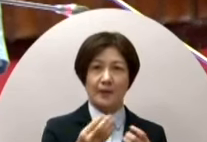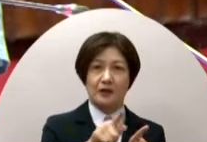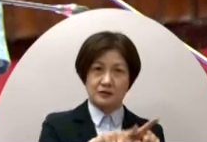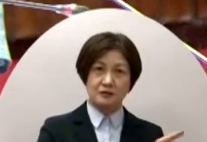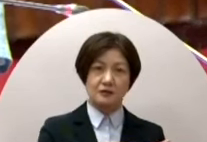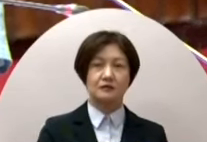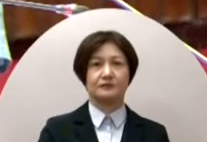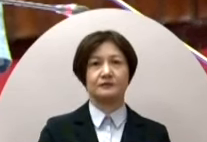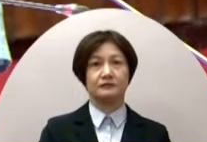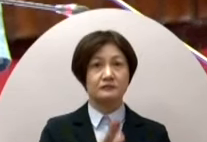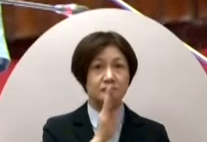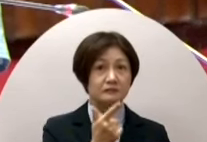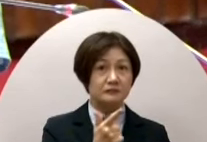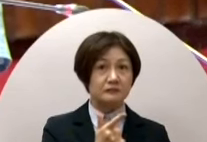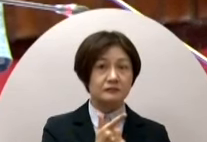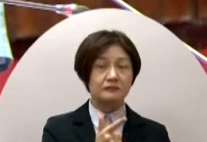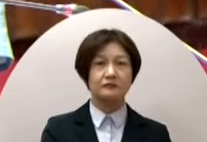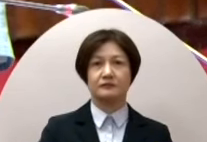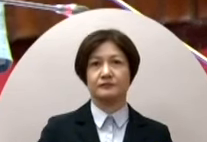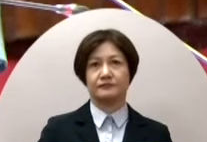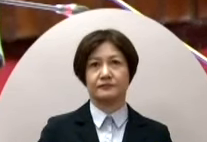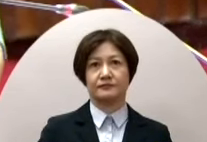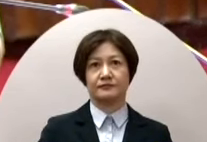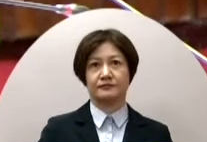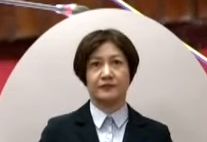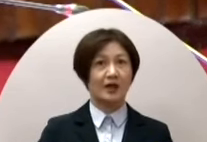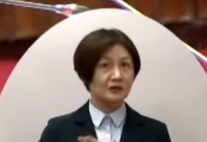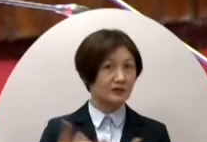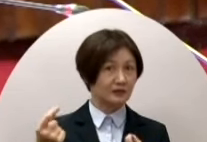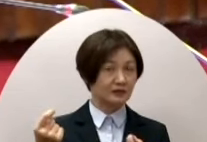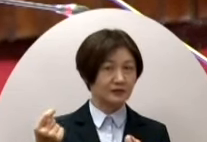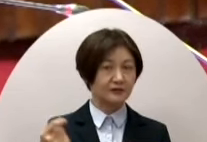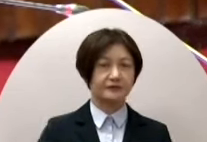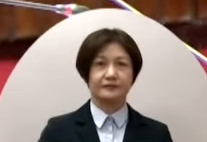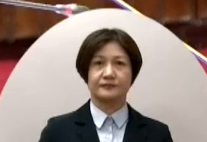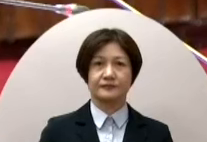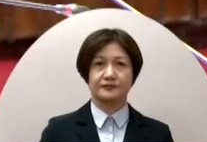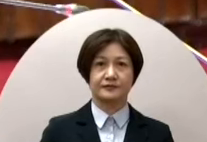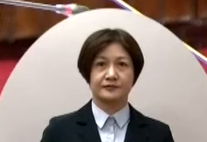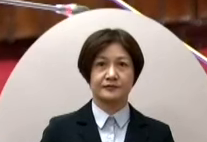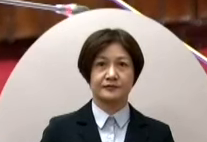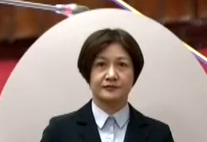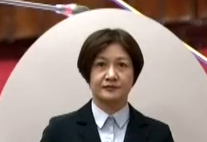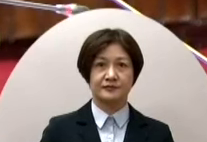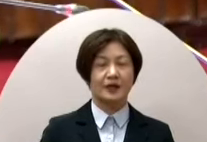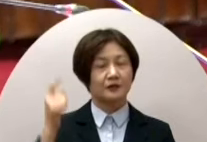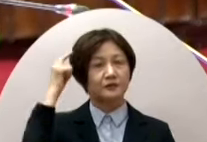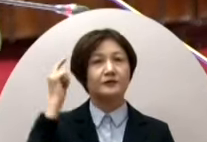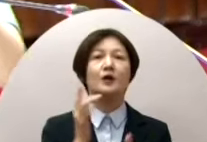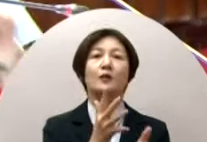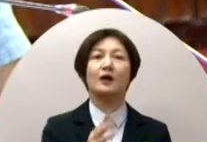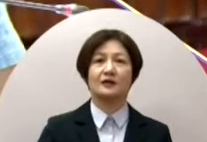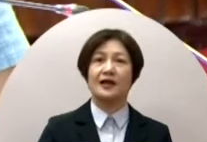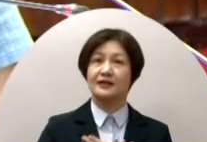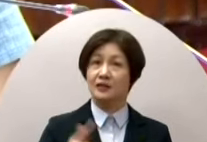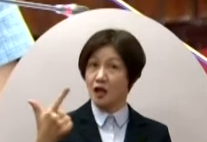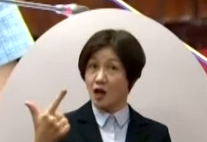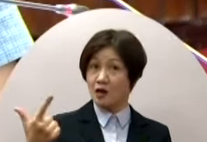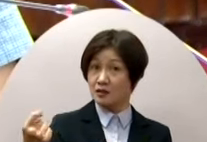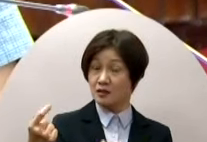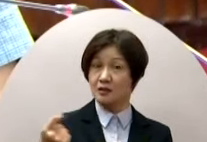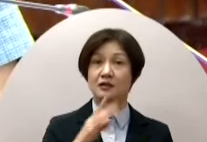我们其他六项，包括那一项， 其他都一样， 都有放在文字里面。 我想问，其他是不是都一